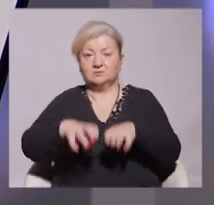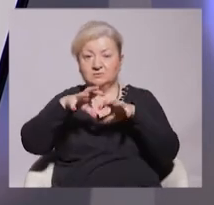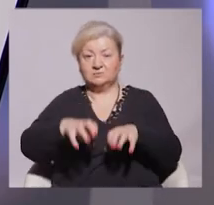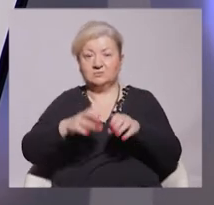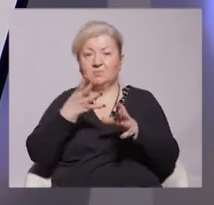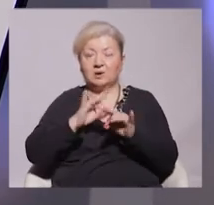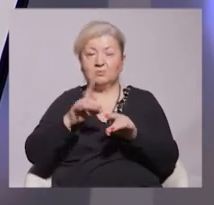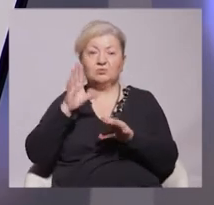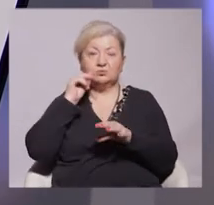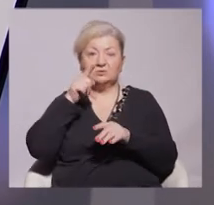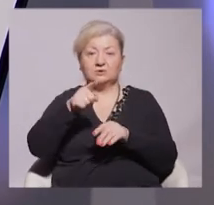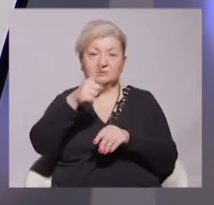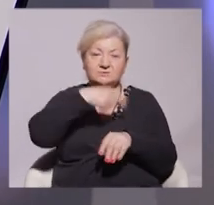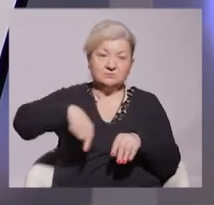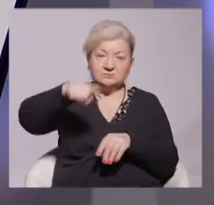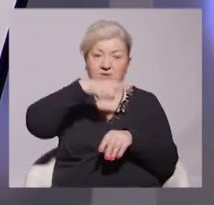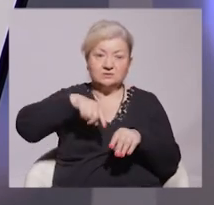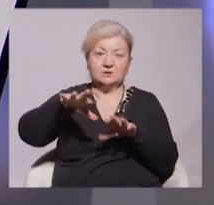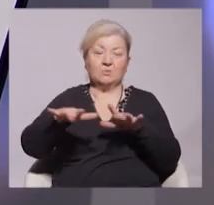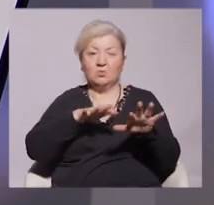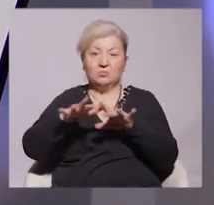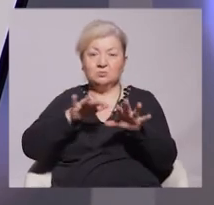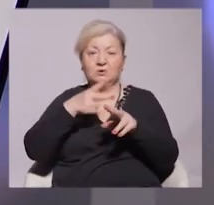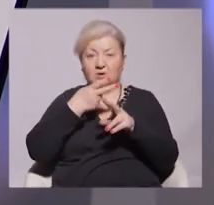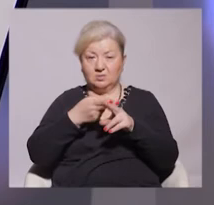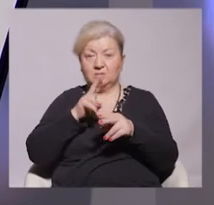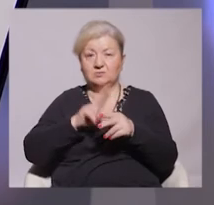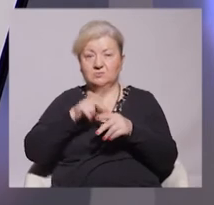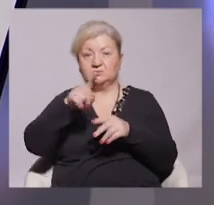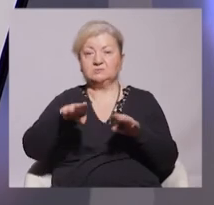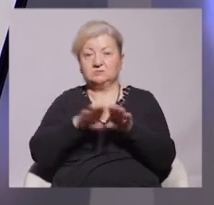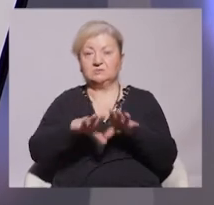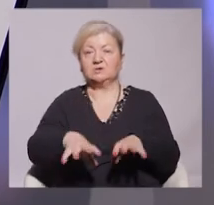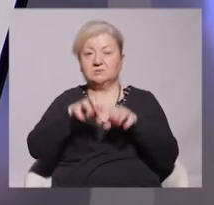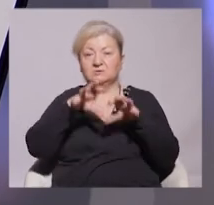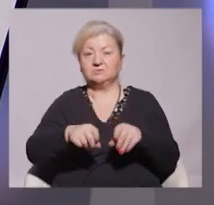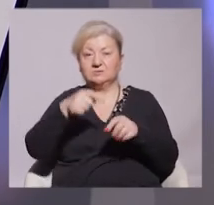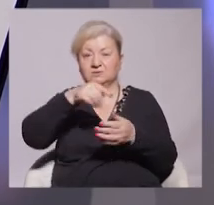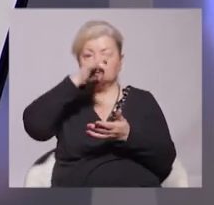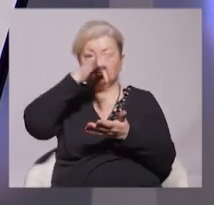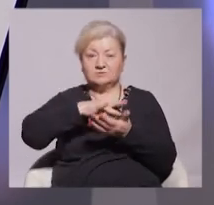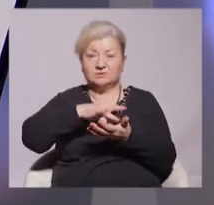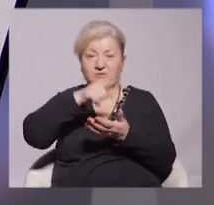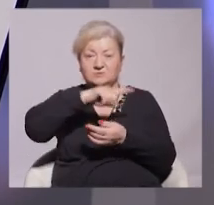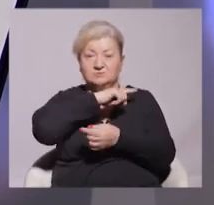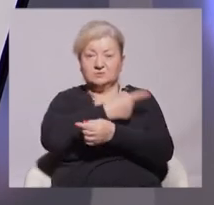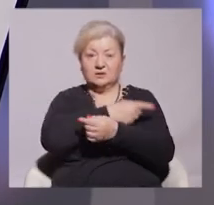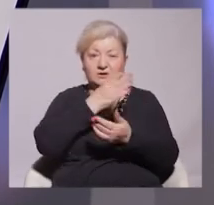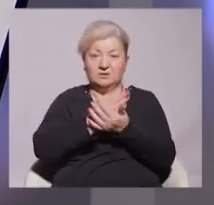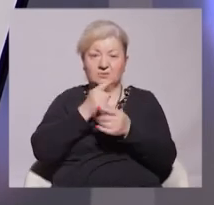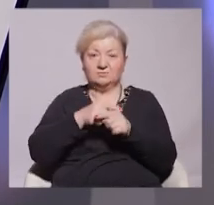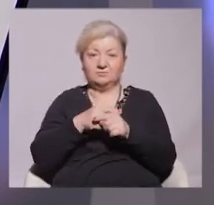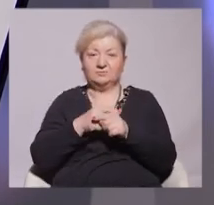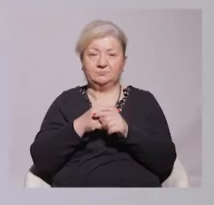წრეზე მოძრაობს, ჩვენ ვიცით, რომ ამ შემთხვევაში SF გრავიტაცია უნდა უდრიდეს ცენტრისკენულ ძალას, ხო? რაც